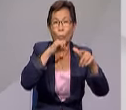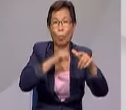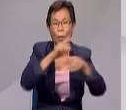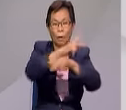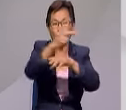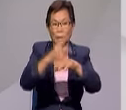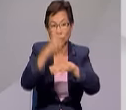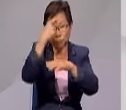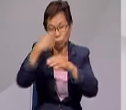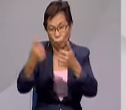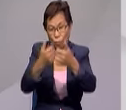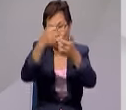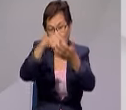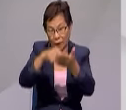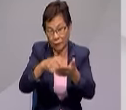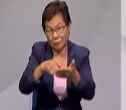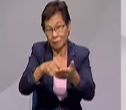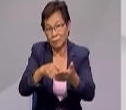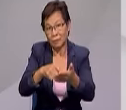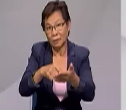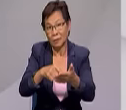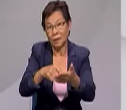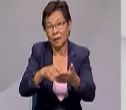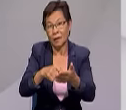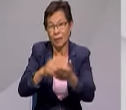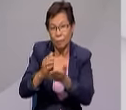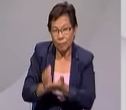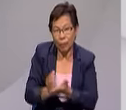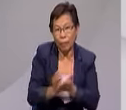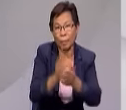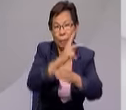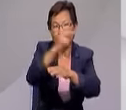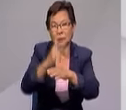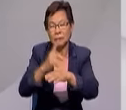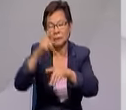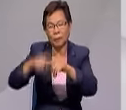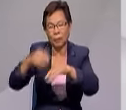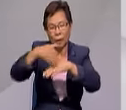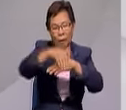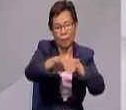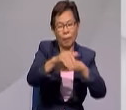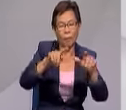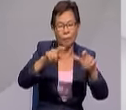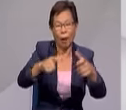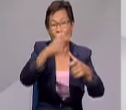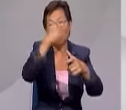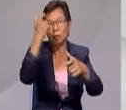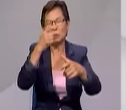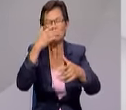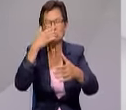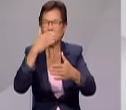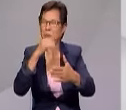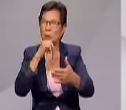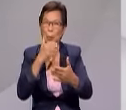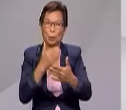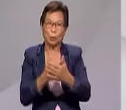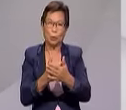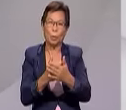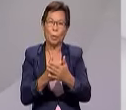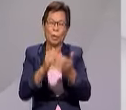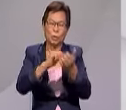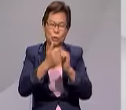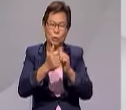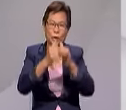kebangsaan untuk kejohanan ini setelah badan induk sukan pelayaran kebangsaan tidak dapat menghantar pasukan berikutan prestasi buruk di Sukan SEA